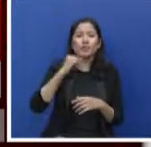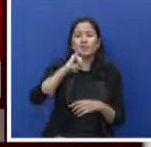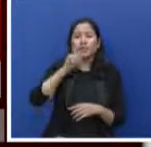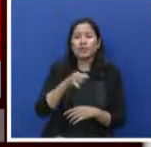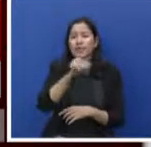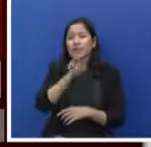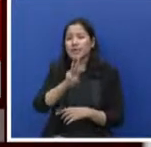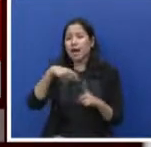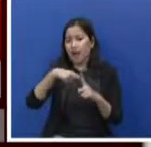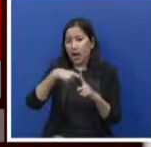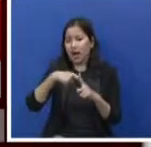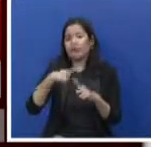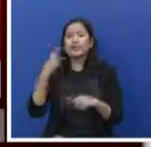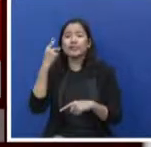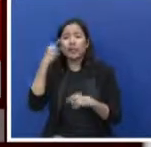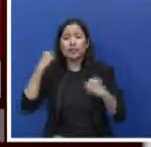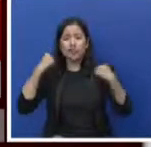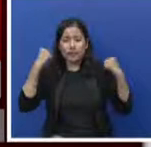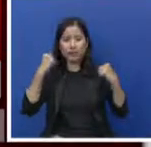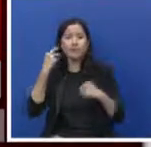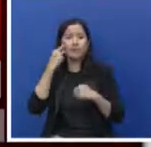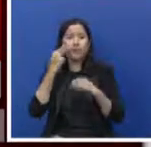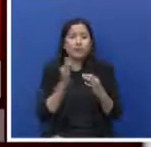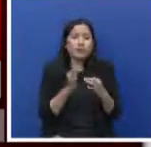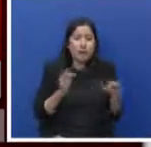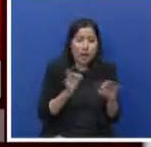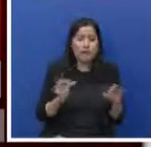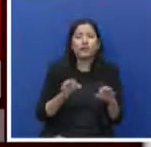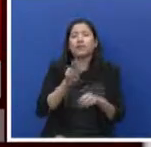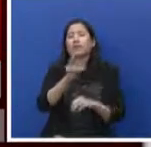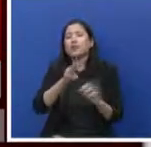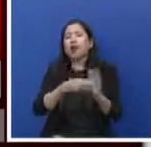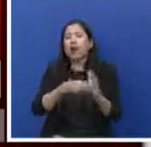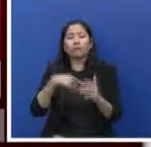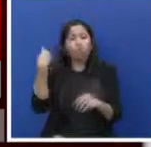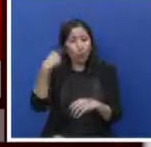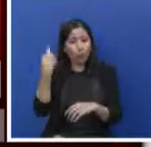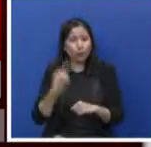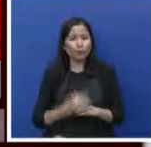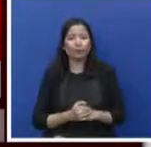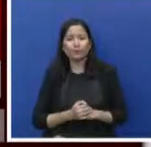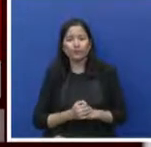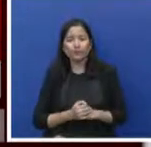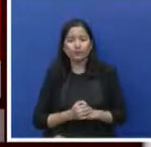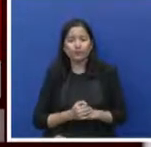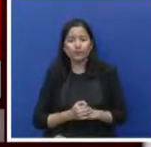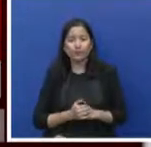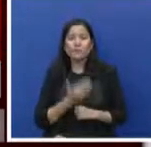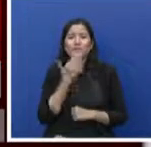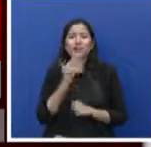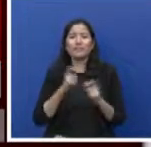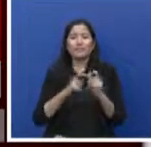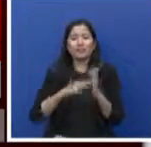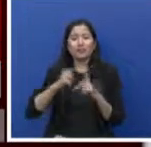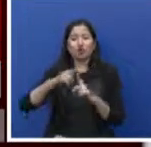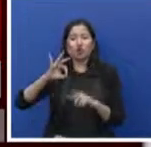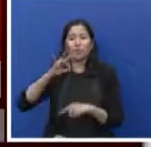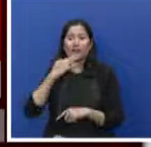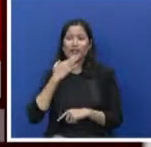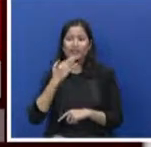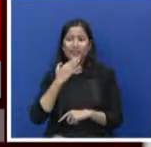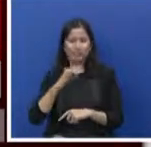kesehatan, kebersihan, dan tentunya menerapkan 3M secara tepat. Oke, baik. Terima kasih Mbak Sinto. Silakan Bung